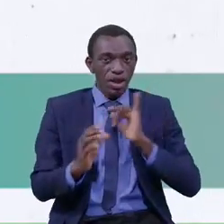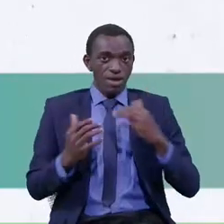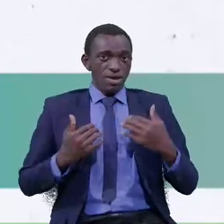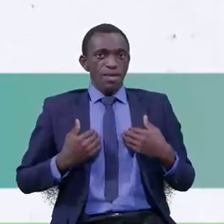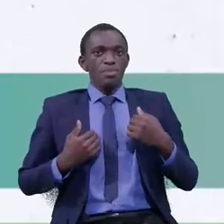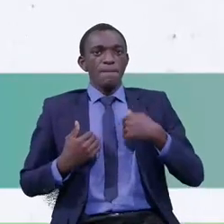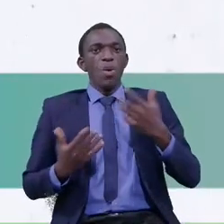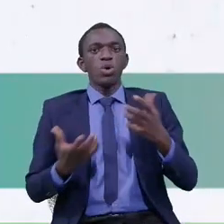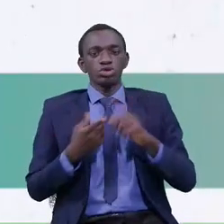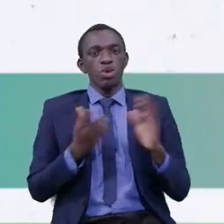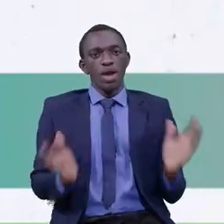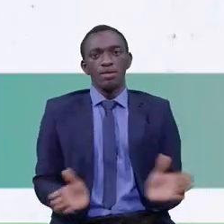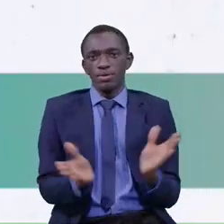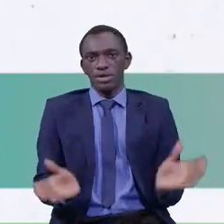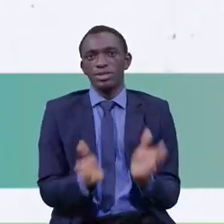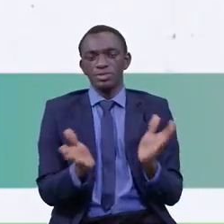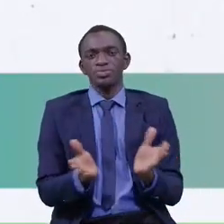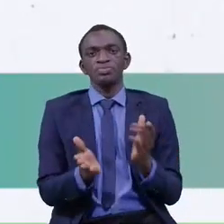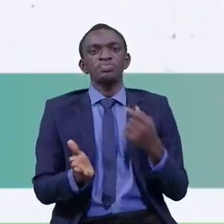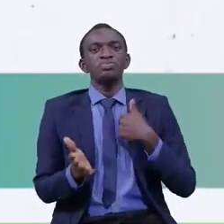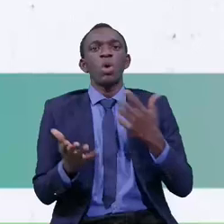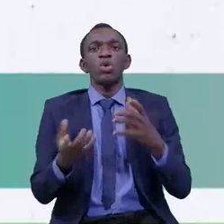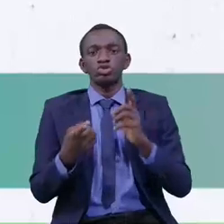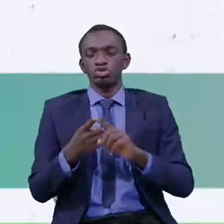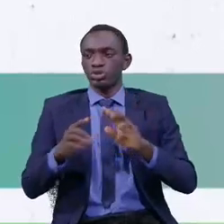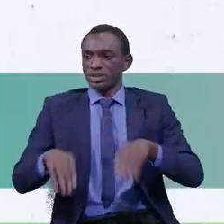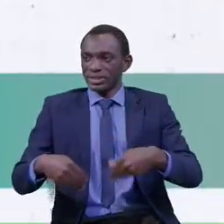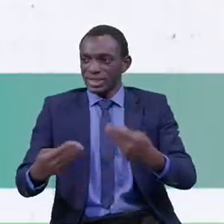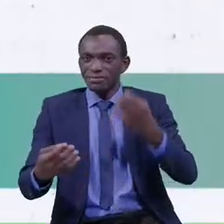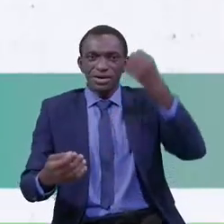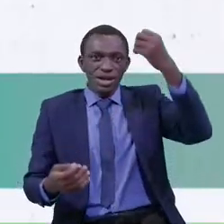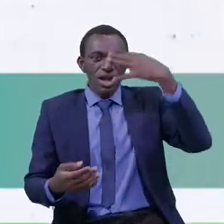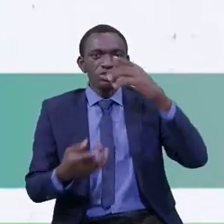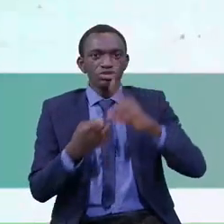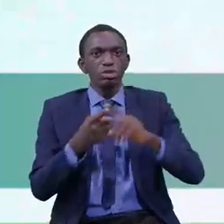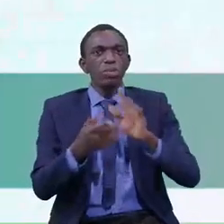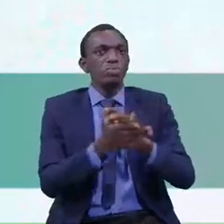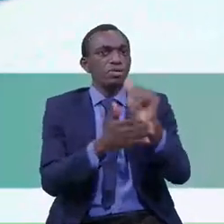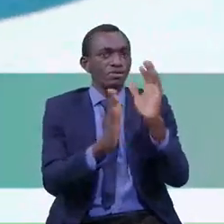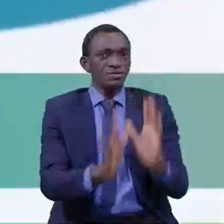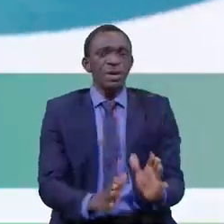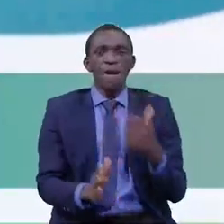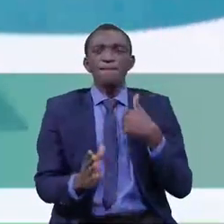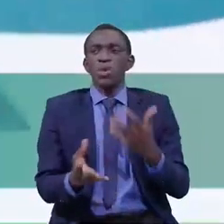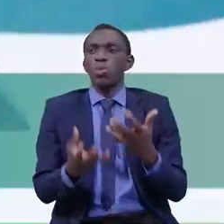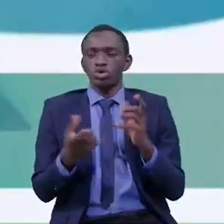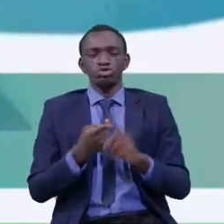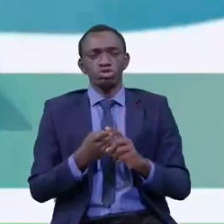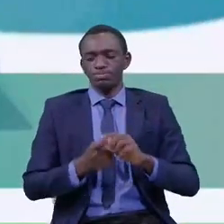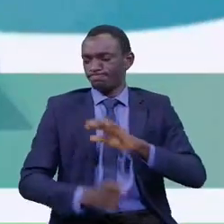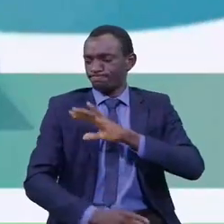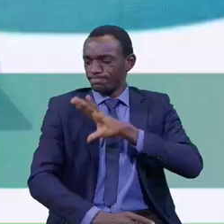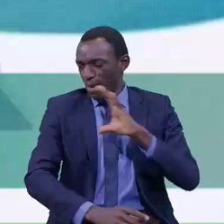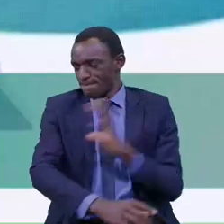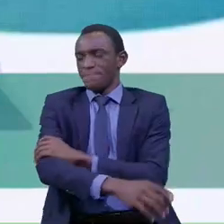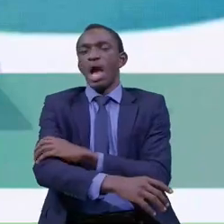nous voulons encourager. Je veux illuminer. Je veux donner d'énergie